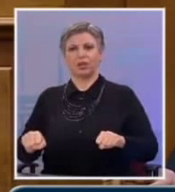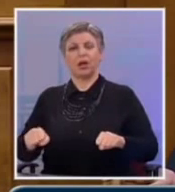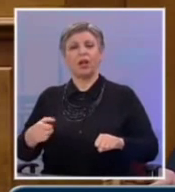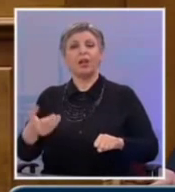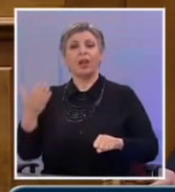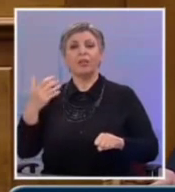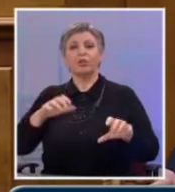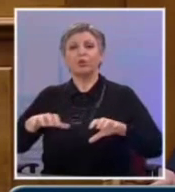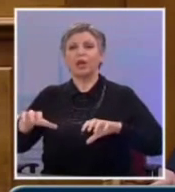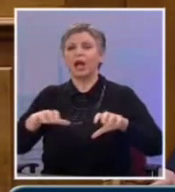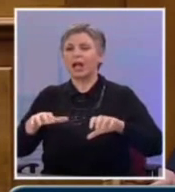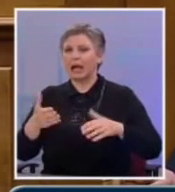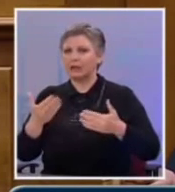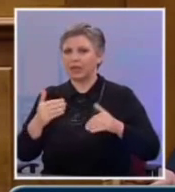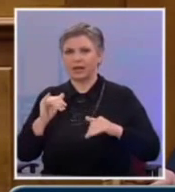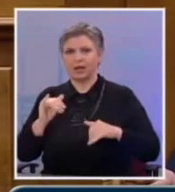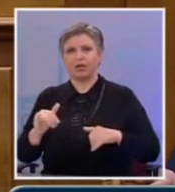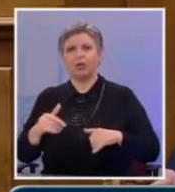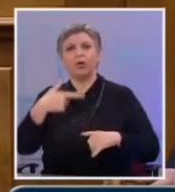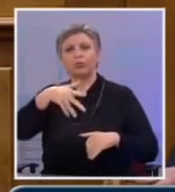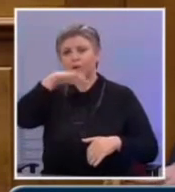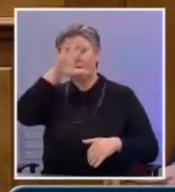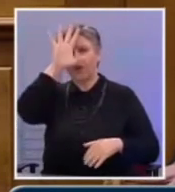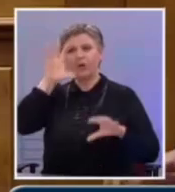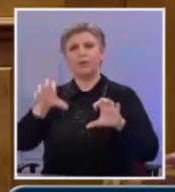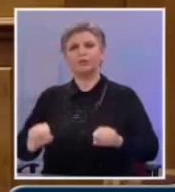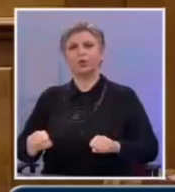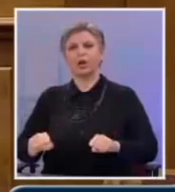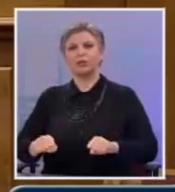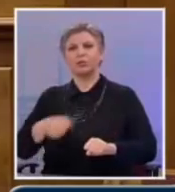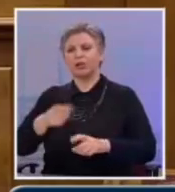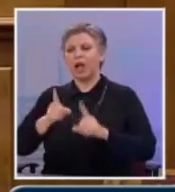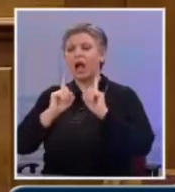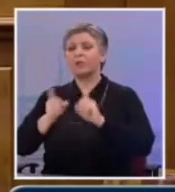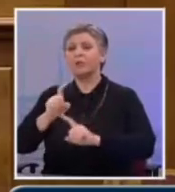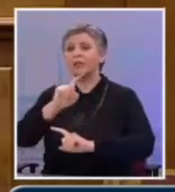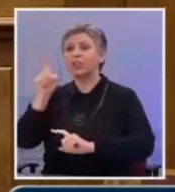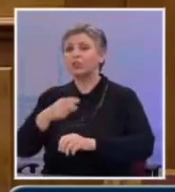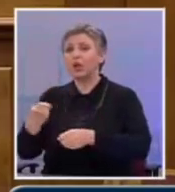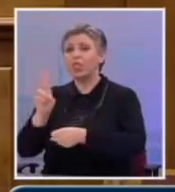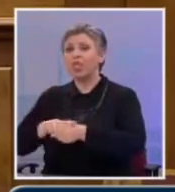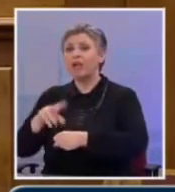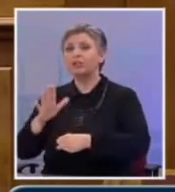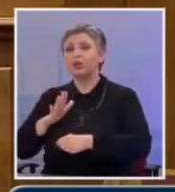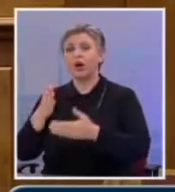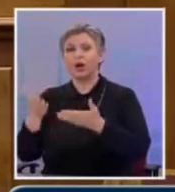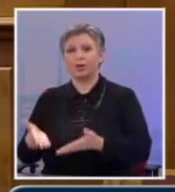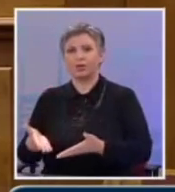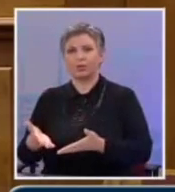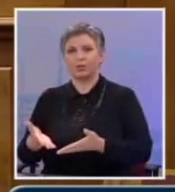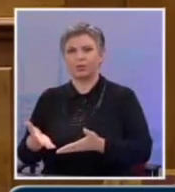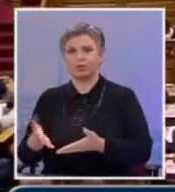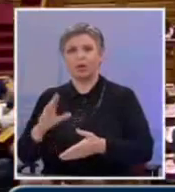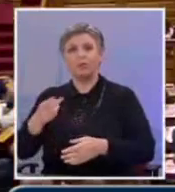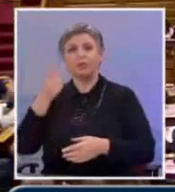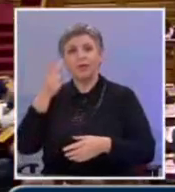είχανε εξουσία ζωής και θανάτου πάνω στους ανθρώπους. Η βαθύτερη όμως αιτία για τη δύνη της κρίσης μέσα στην οποία βυθίζεται